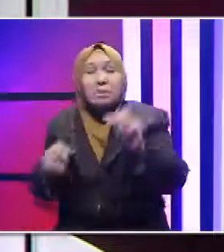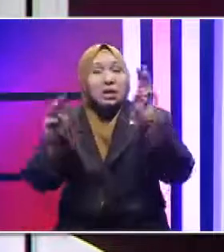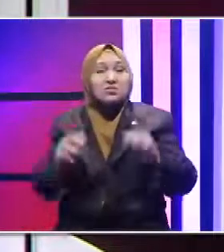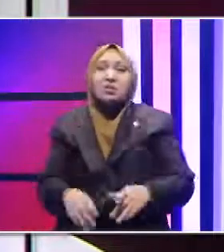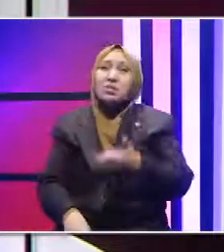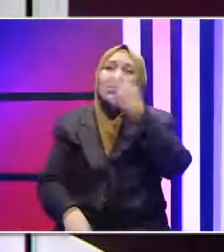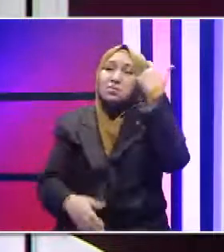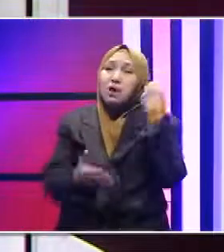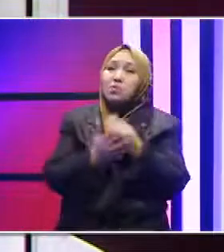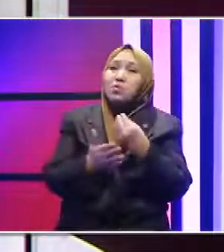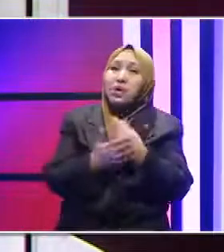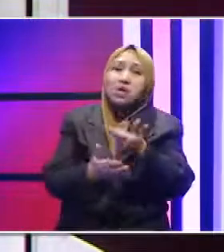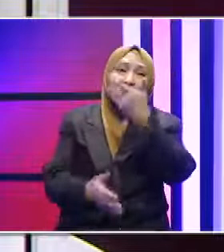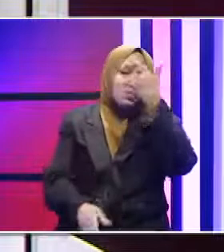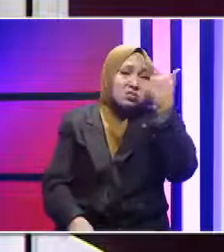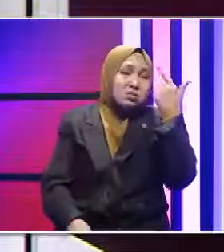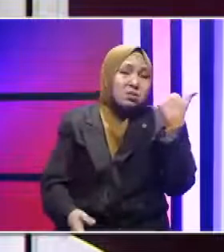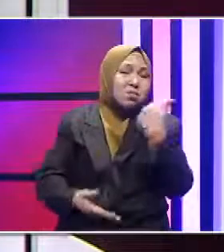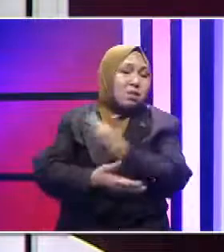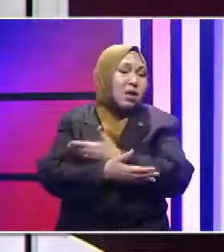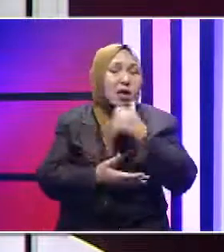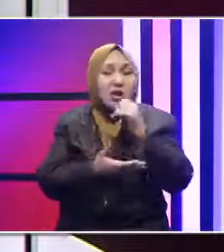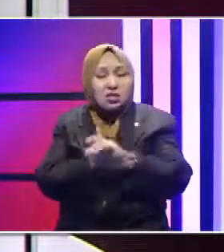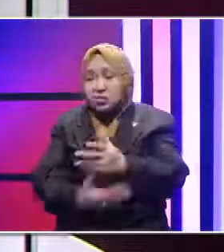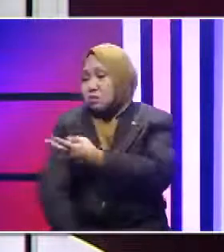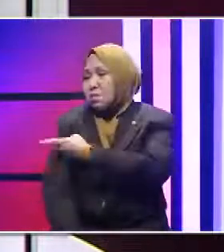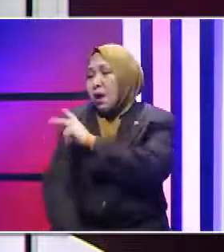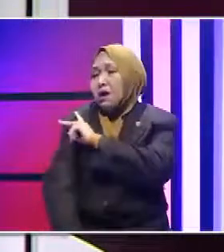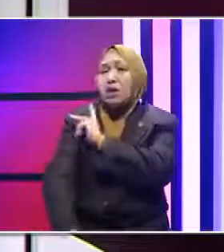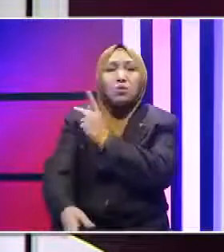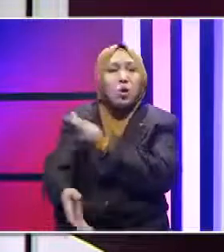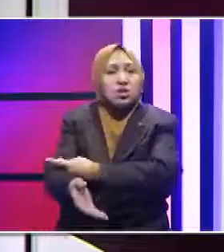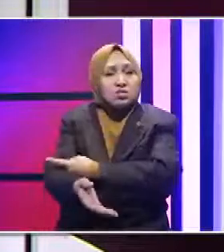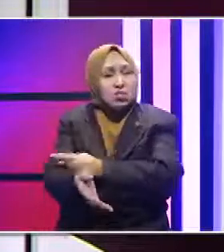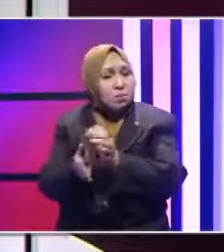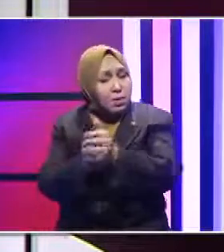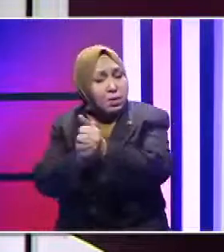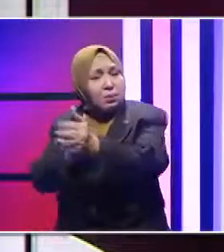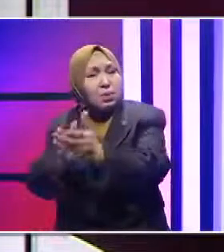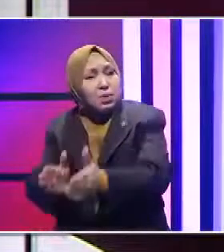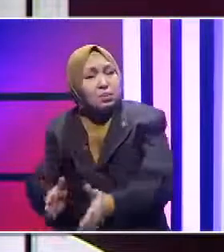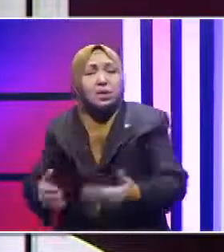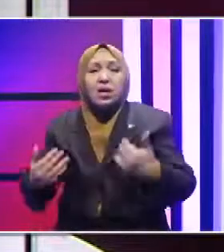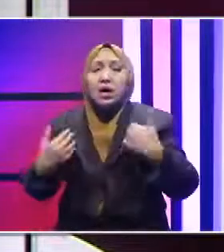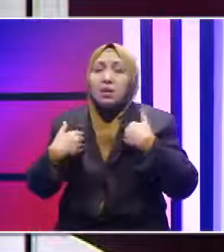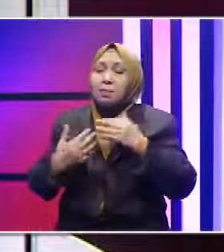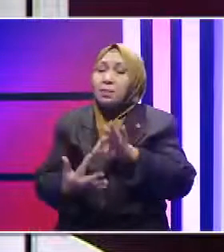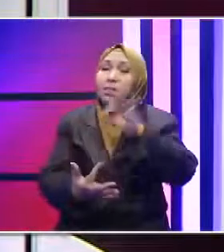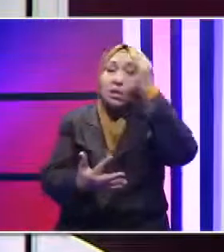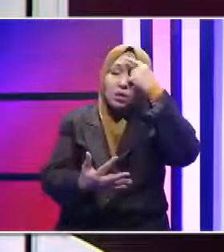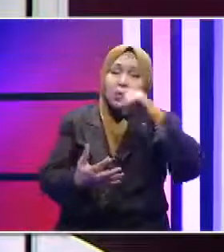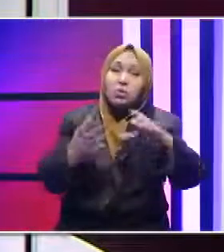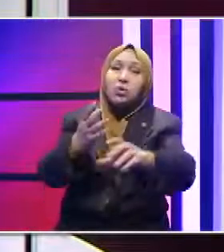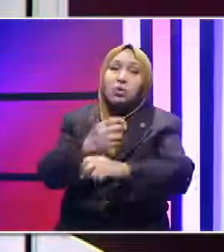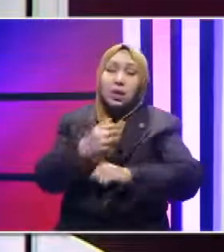sebab duit, dengan sebab anak, isteri, pangkat, kuasa, pemimpin-pemimpin yang ada memilih untuk